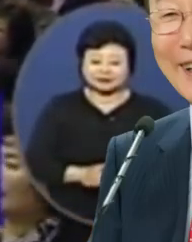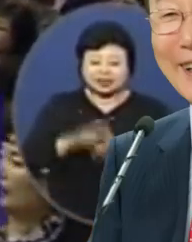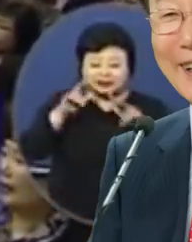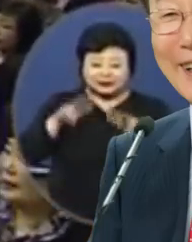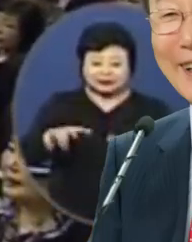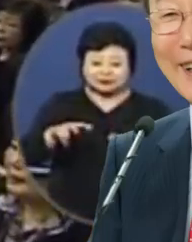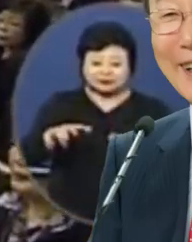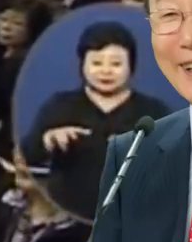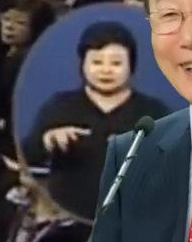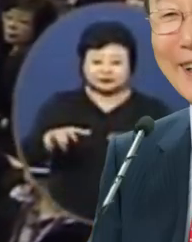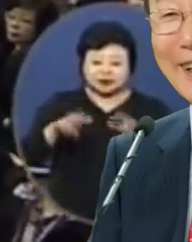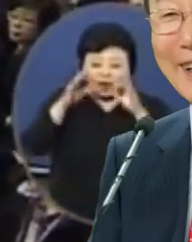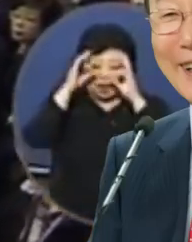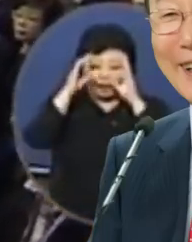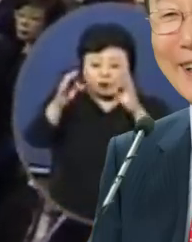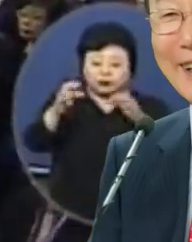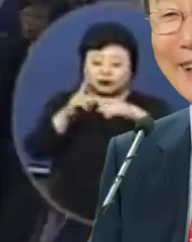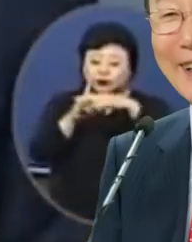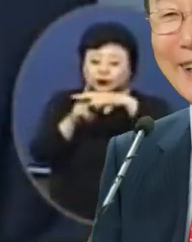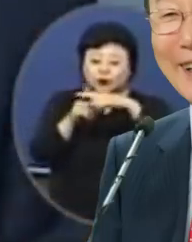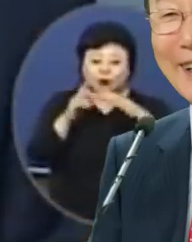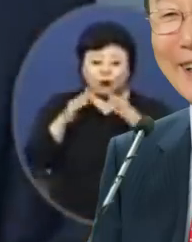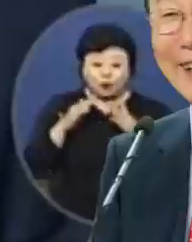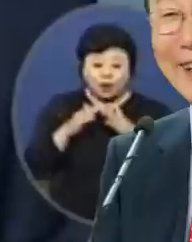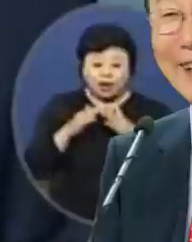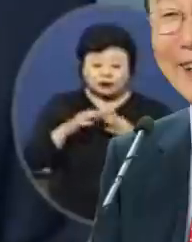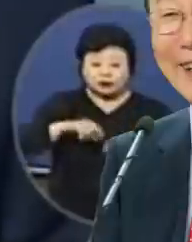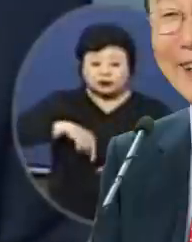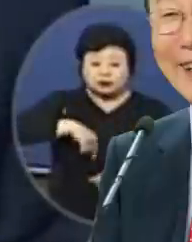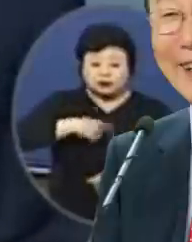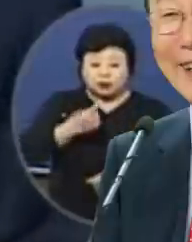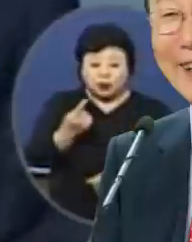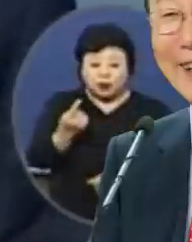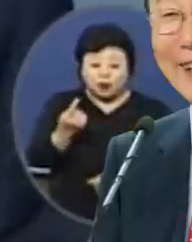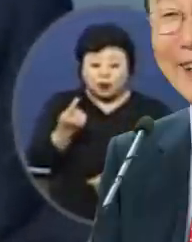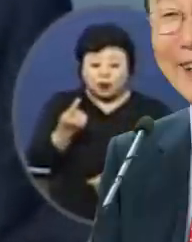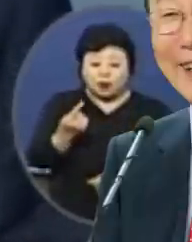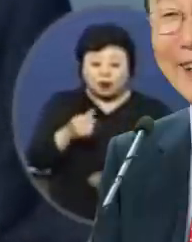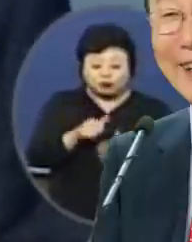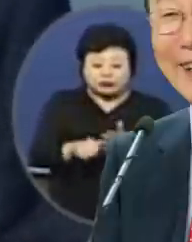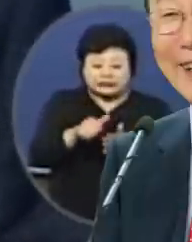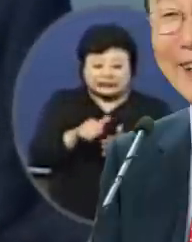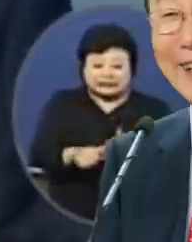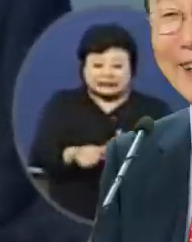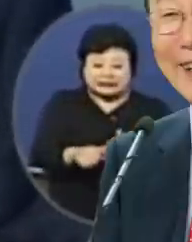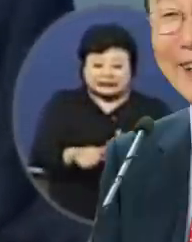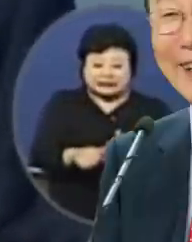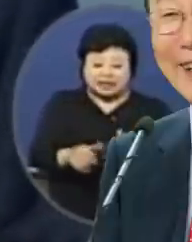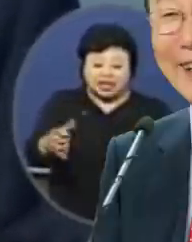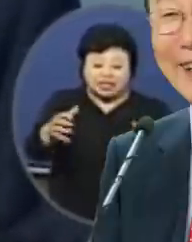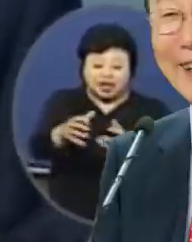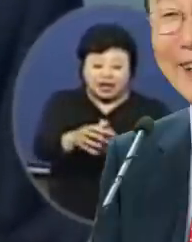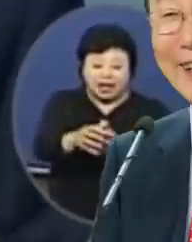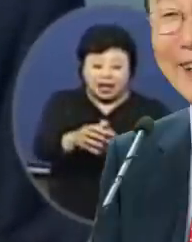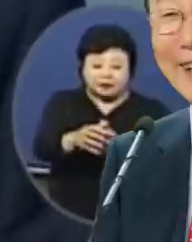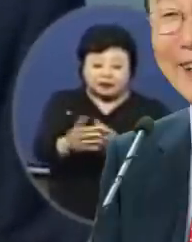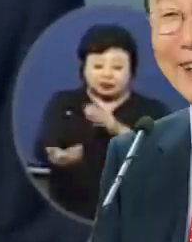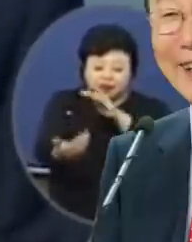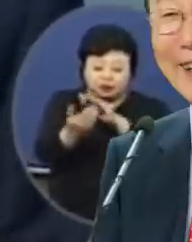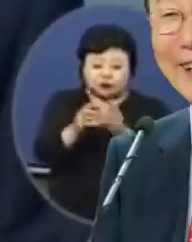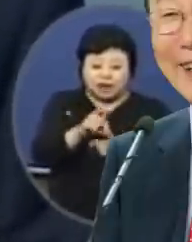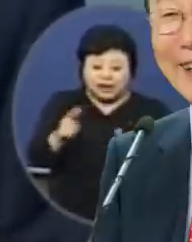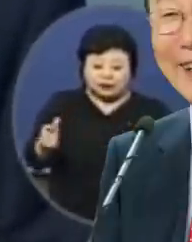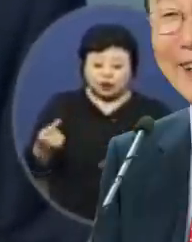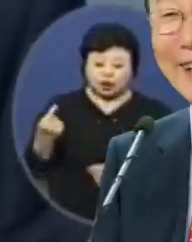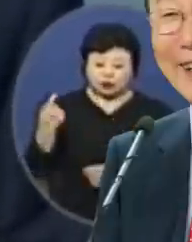지금 우리가 보는 이 교회도 스스로 물질이 연합되어서 이루어진 것이 아닙니다.